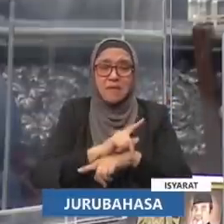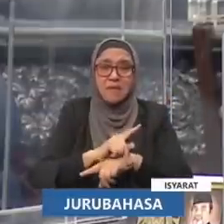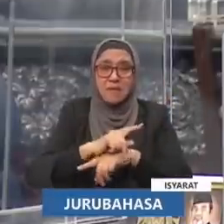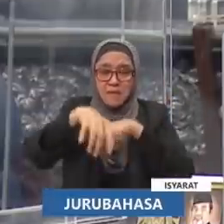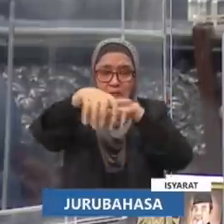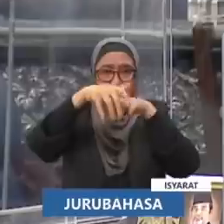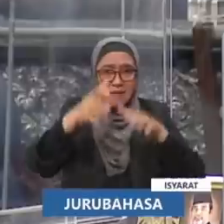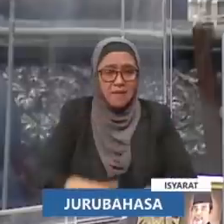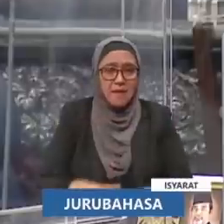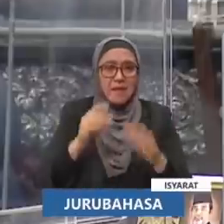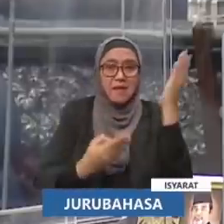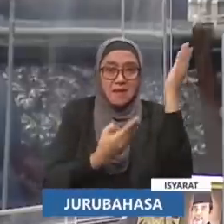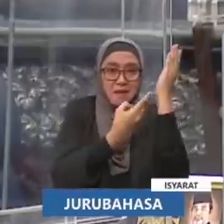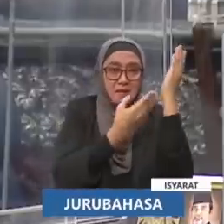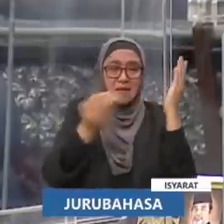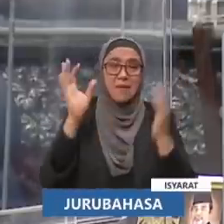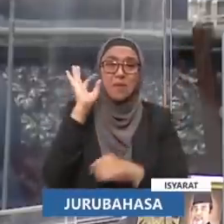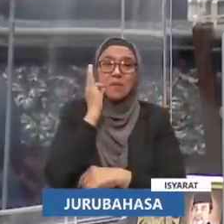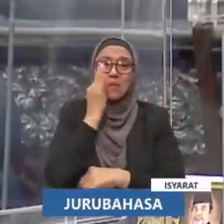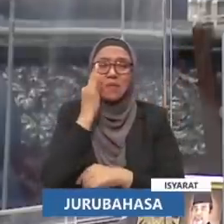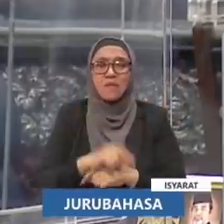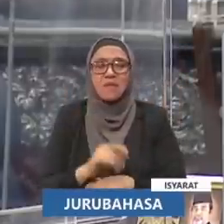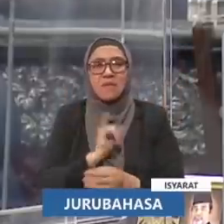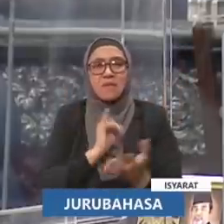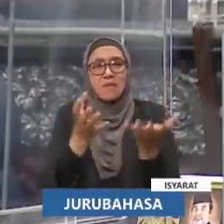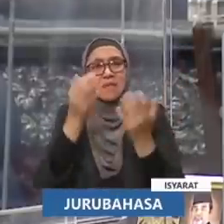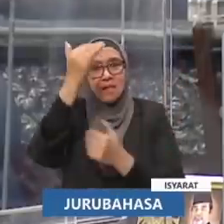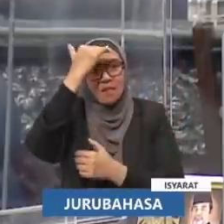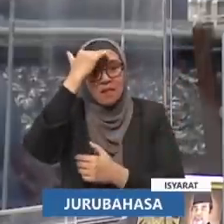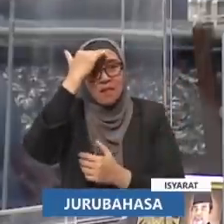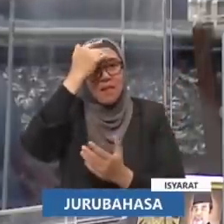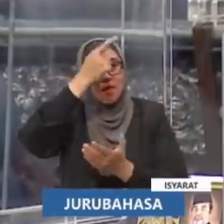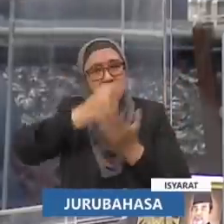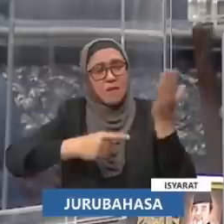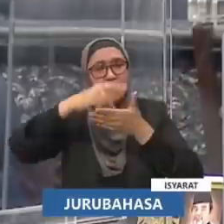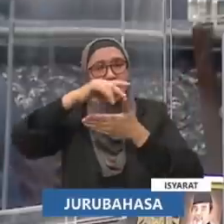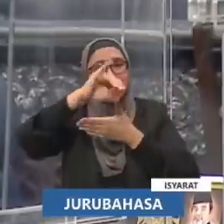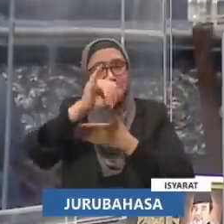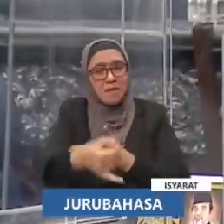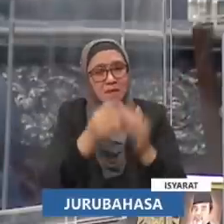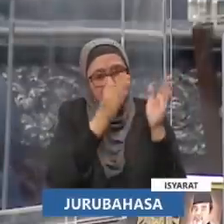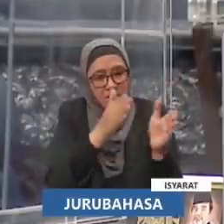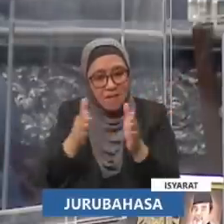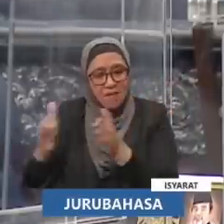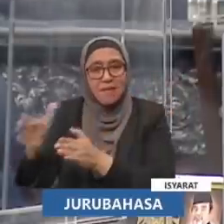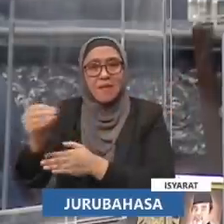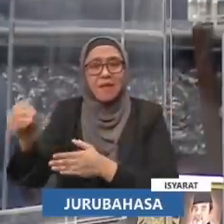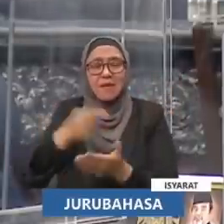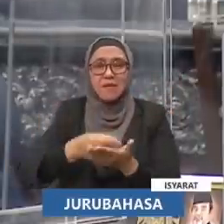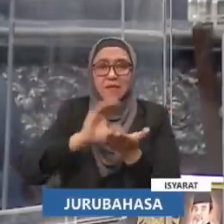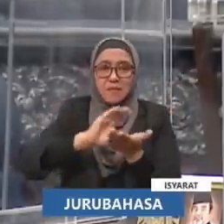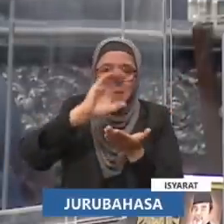dan perkebun buah-buahan. Saya nak tahu apa dia projek yang telah diatur dan diperuntukkan